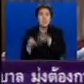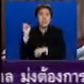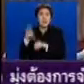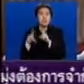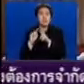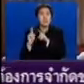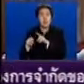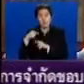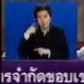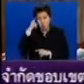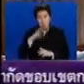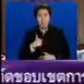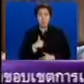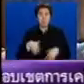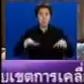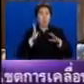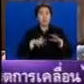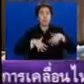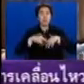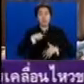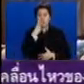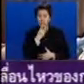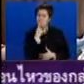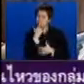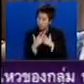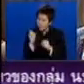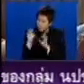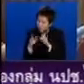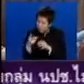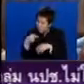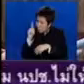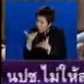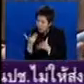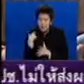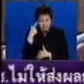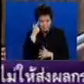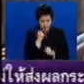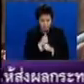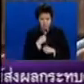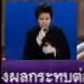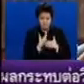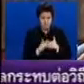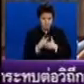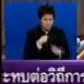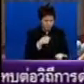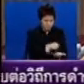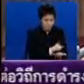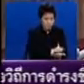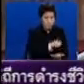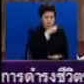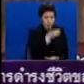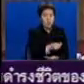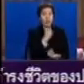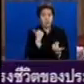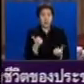ที่ต่างๆจึงเป็นแรงกระตุ้นให้ประชาชนที่เห็นคุณค่าหันมาบริจาคเลือดกันมากขึ้นส่งผลให้สภากาชาดไทยมีเลือดเพียงพอกับ